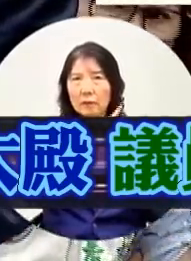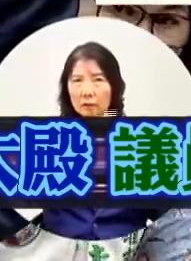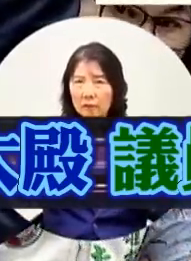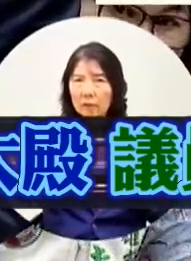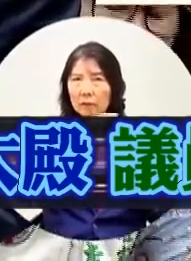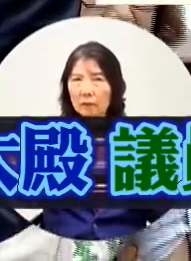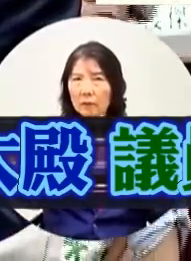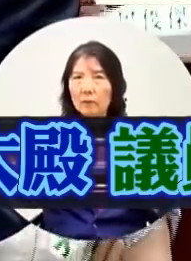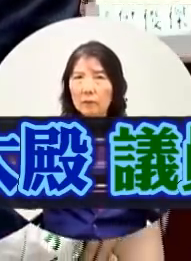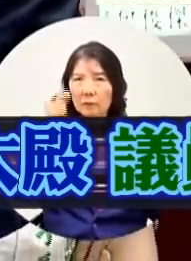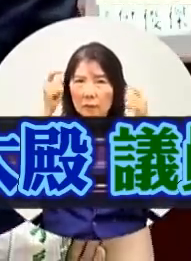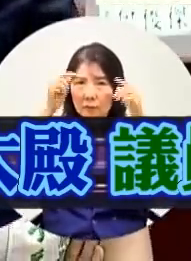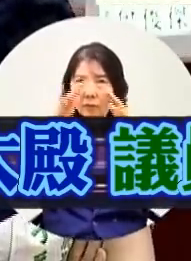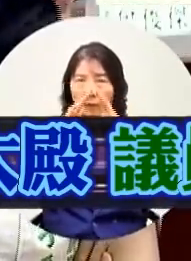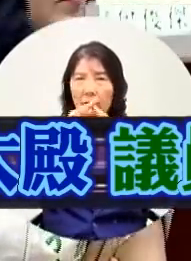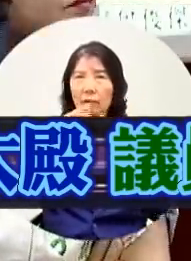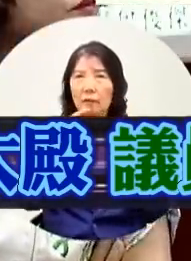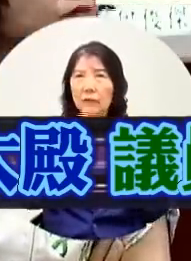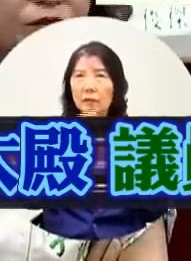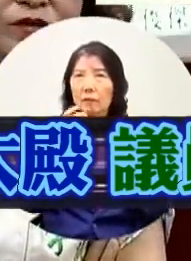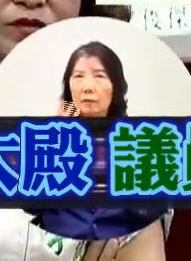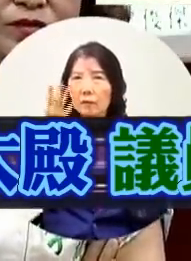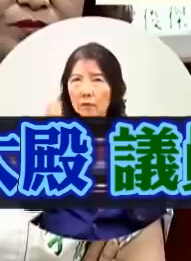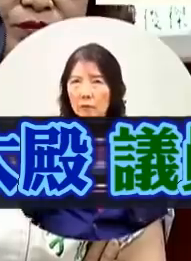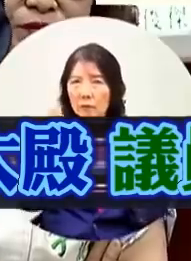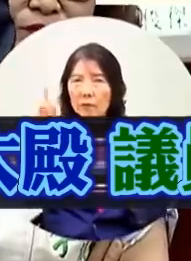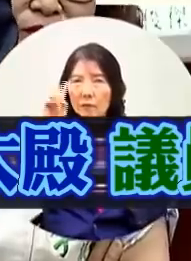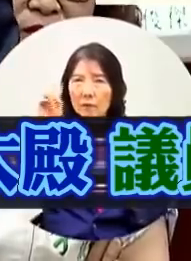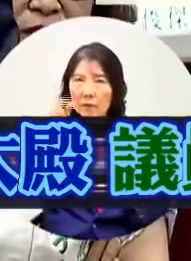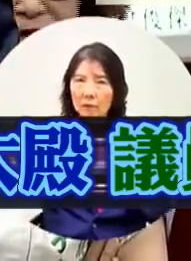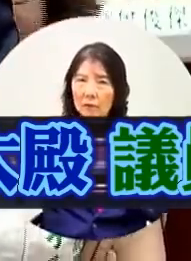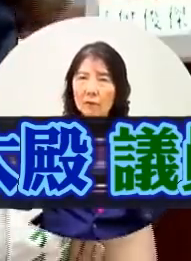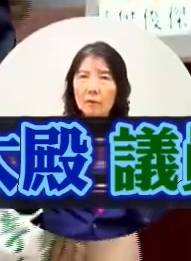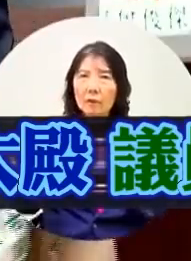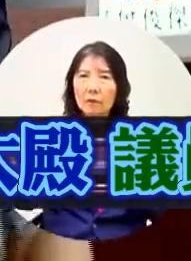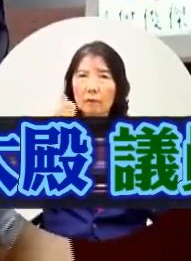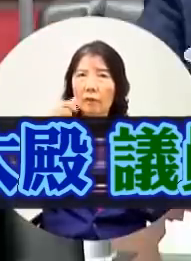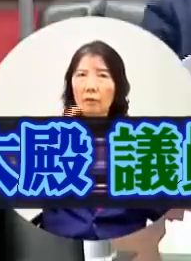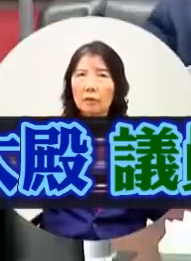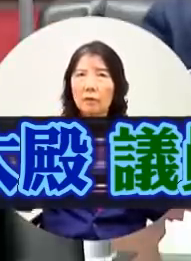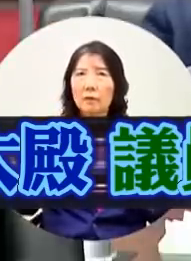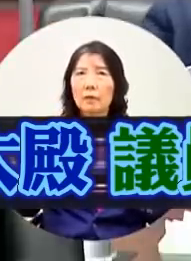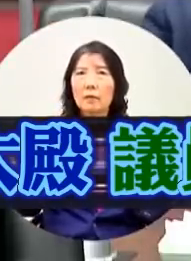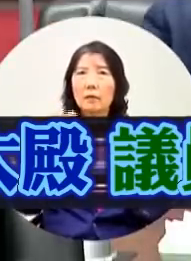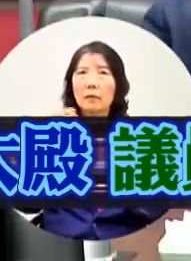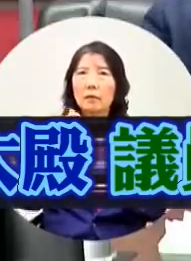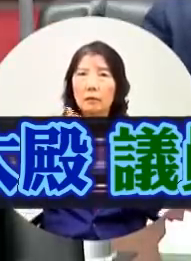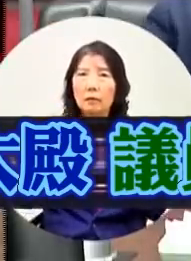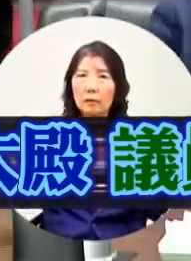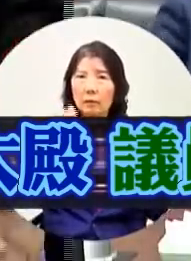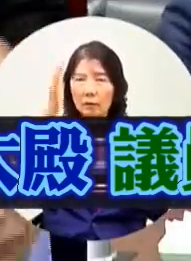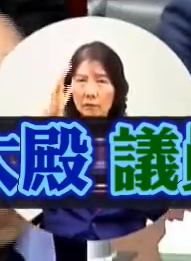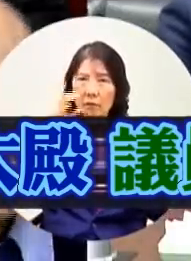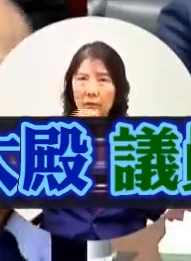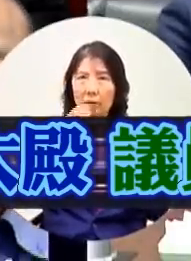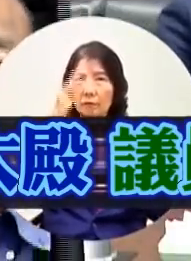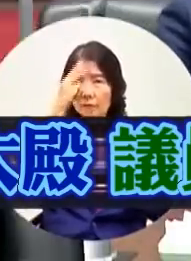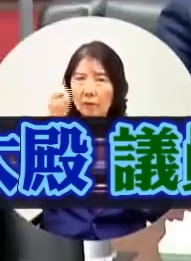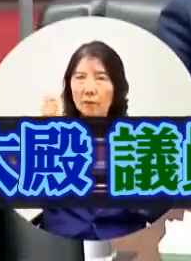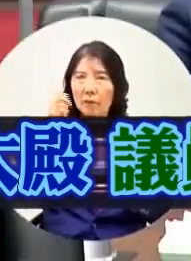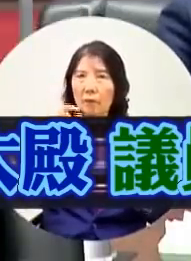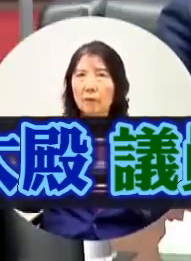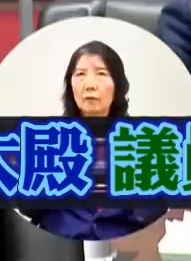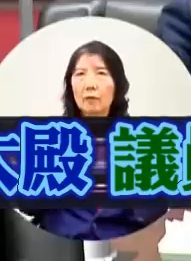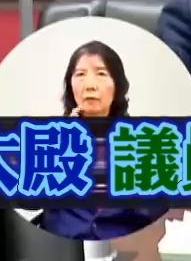来，高雄市人口最少的行政区哪一区？请市长回答。 请民政局曹局长回答。 局长，我跟